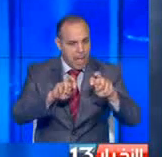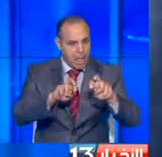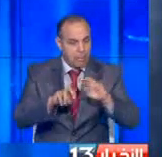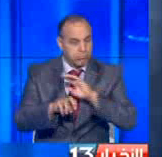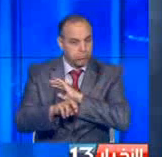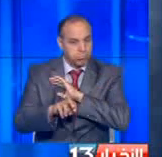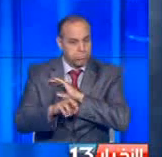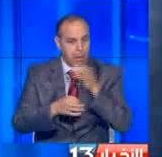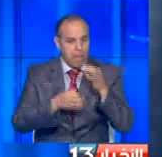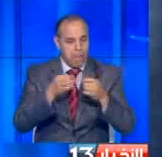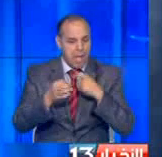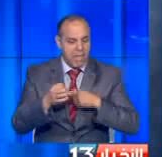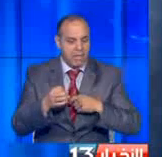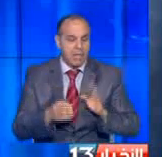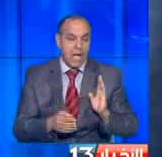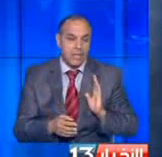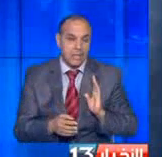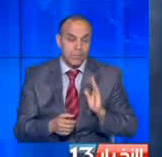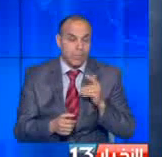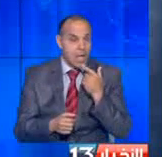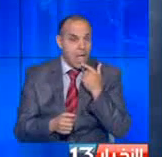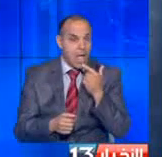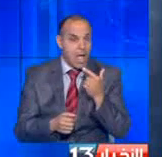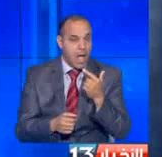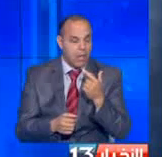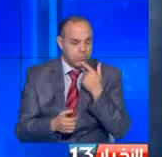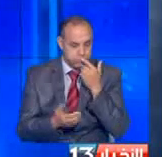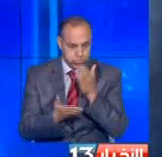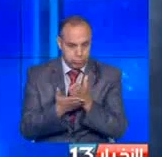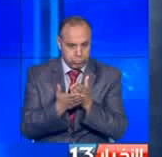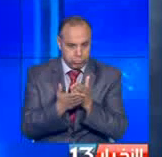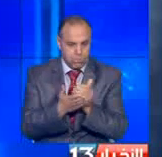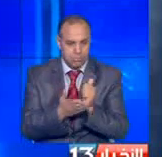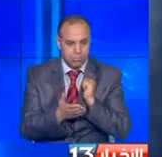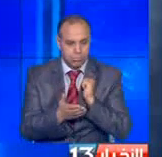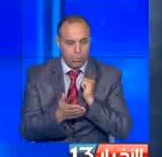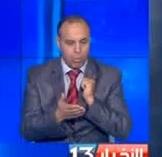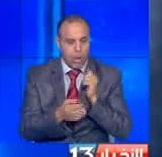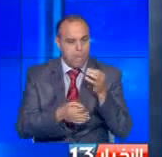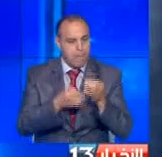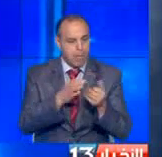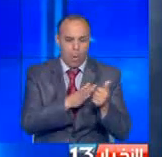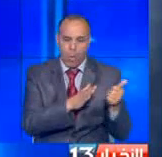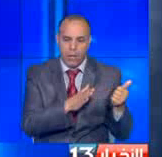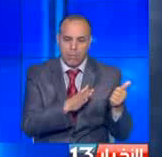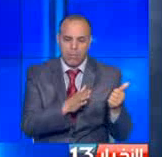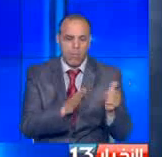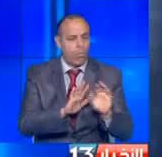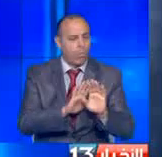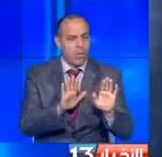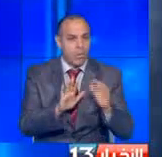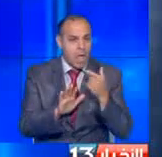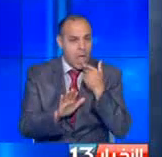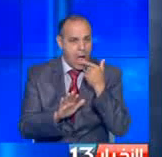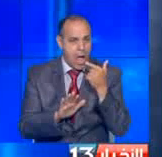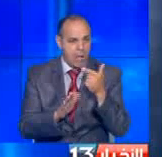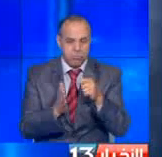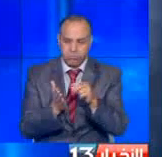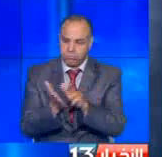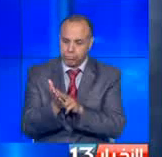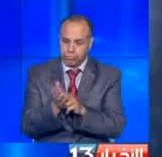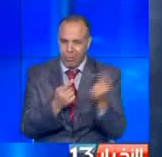اشراف قاضي التحقيق العسكريه في كان فيما يفرضه استقلال السلطه القضائيه وحيادها وطبق